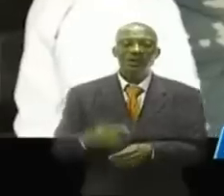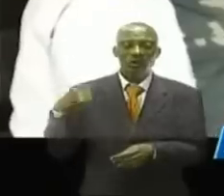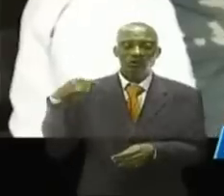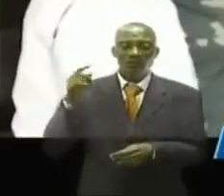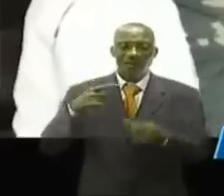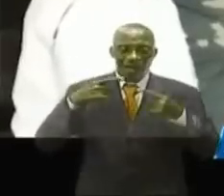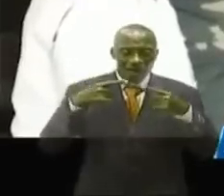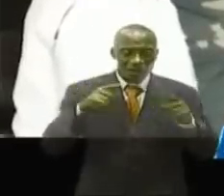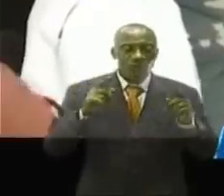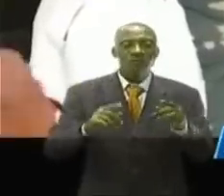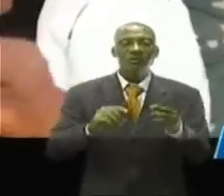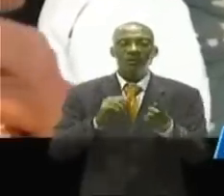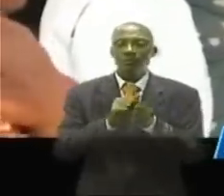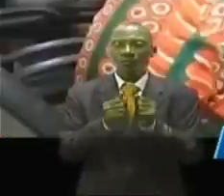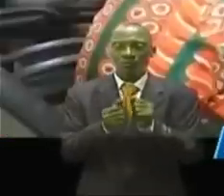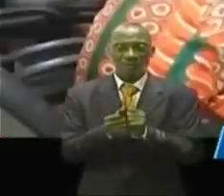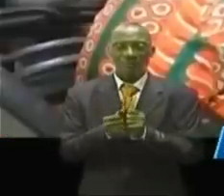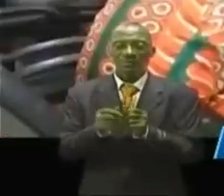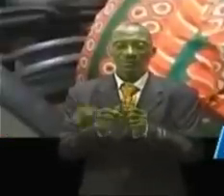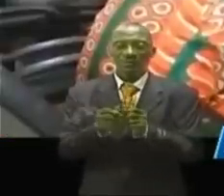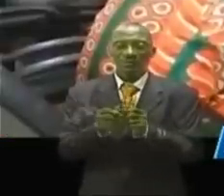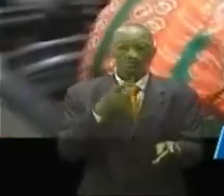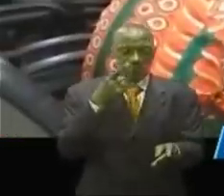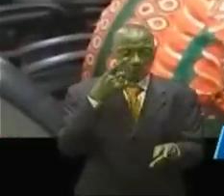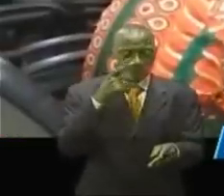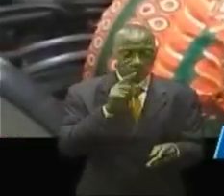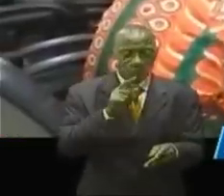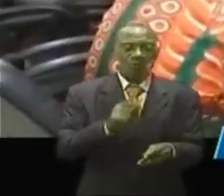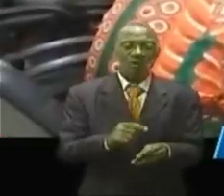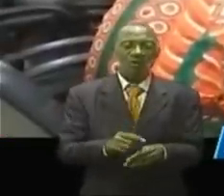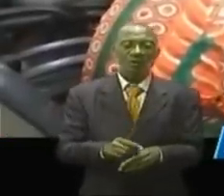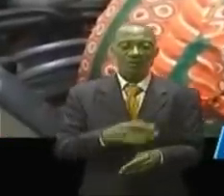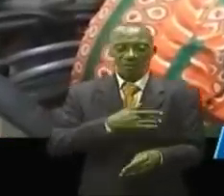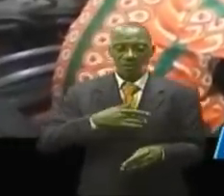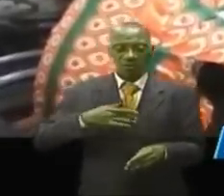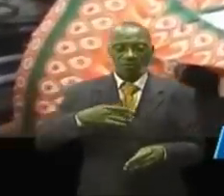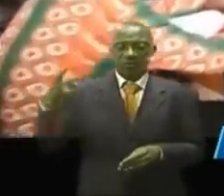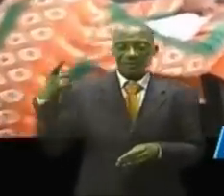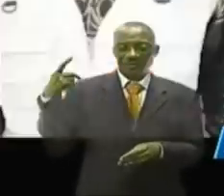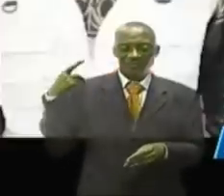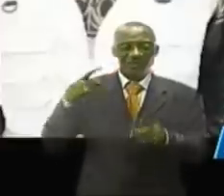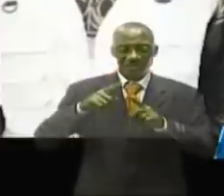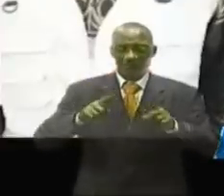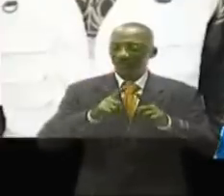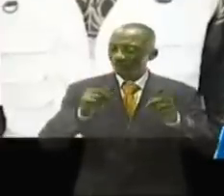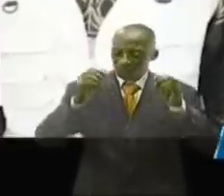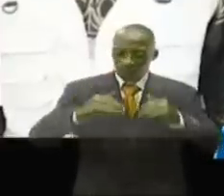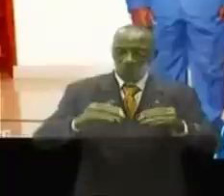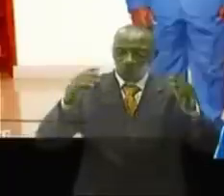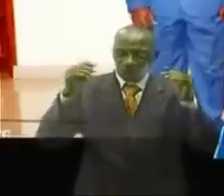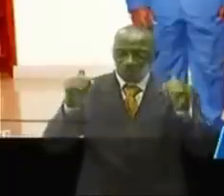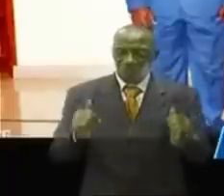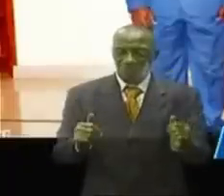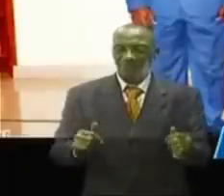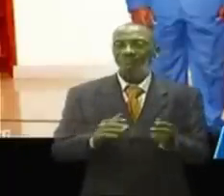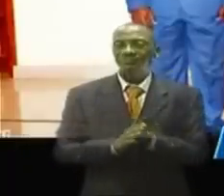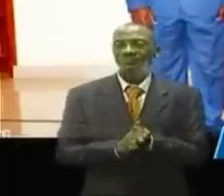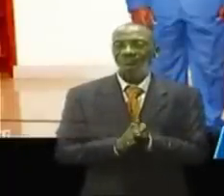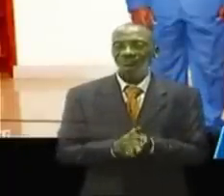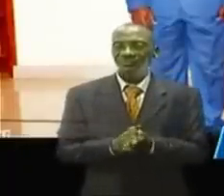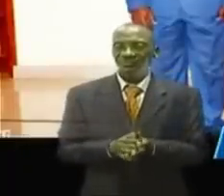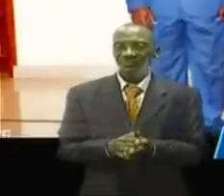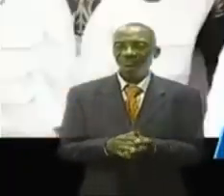l'évolution actuelle de ce processus. C'est d'ailleurs dans ce cas qu'il a reçu en audience peu avant tous les acteurs commis à cette opération avec